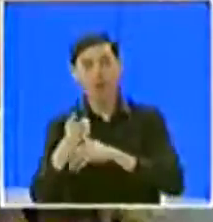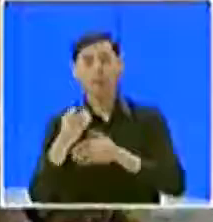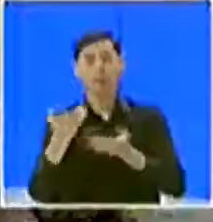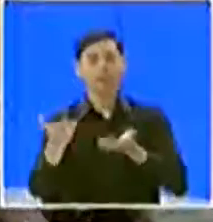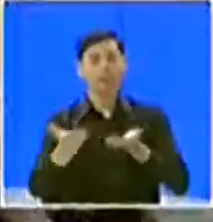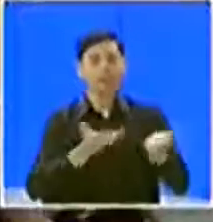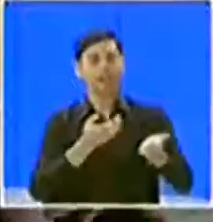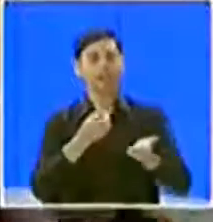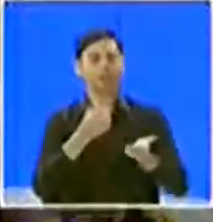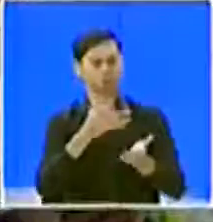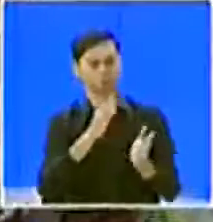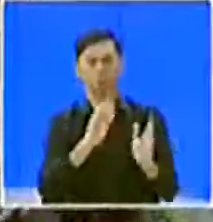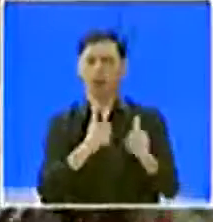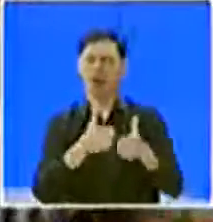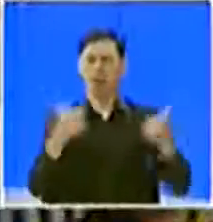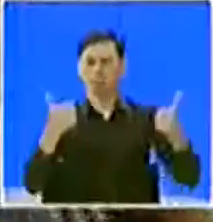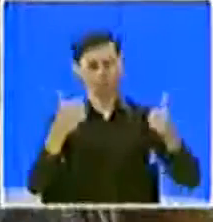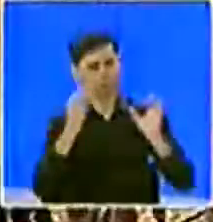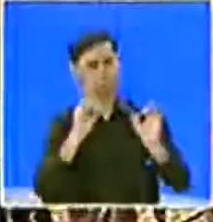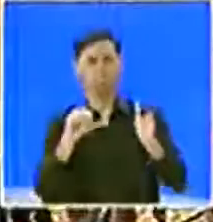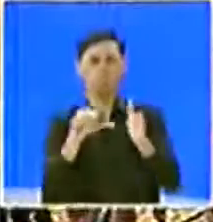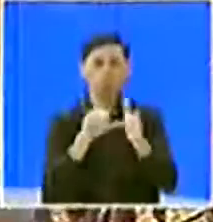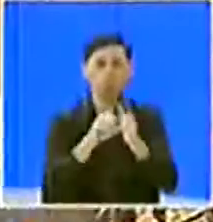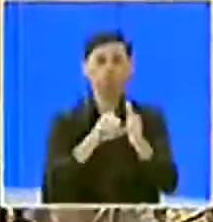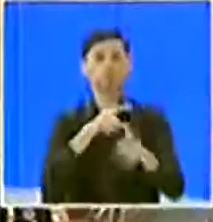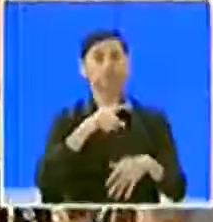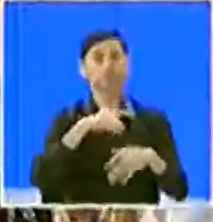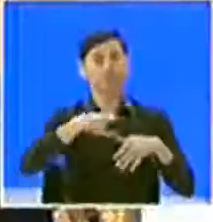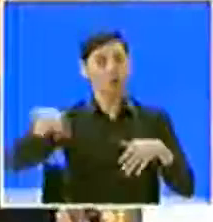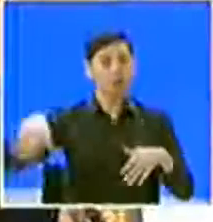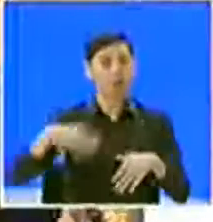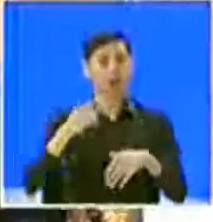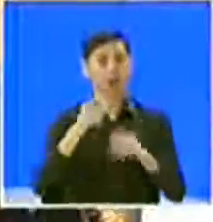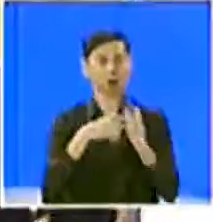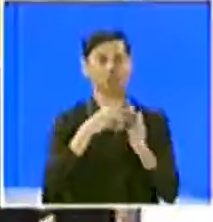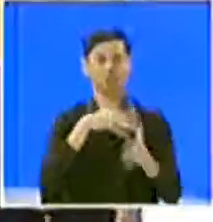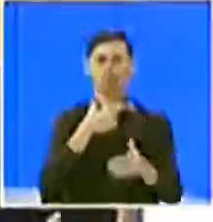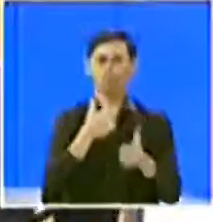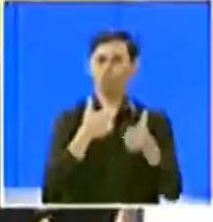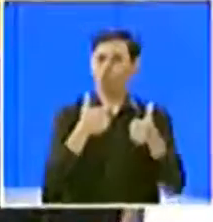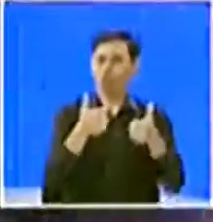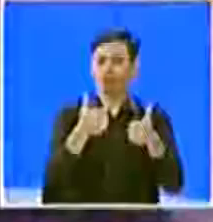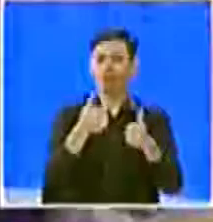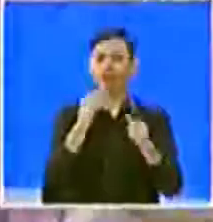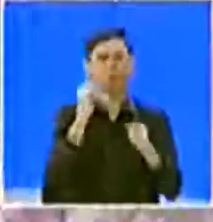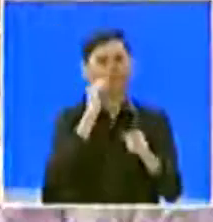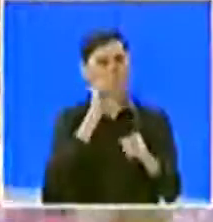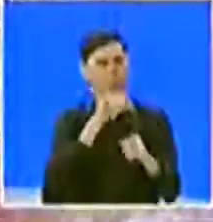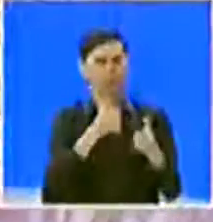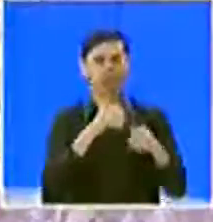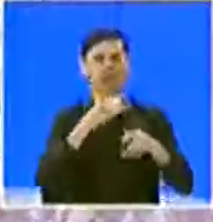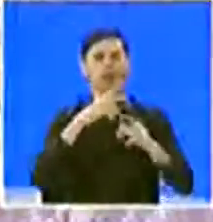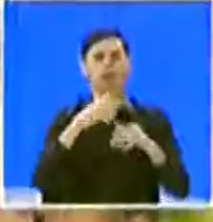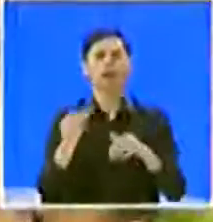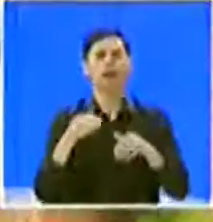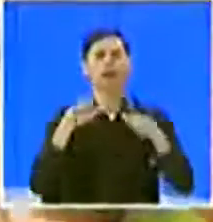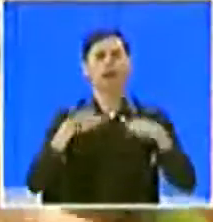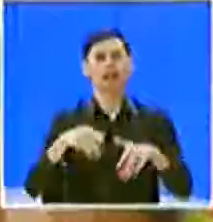Ibu Sofia telah memadai. Lingkungan rusun pun dinilai Ibu Sofia lebih baik dibanding saat tinggal di pasar ikan.